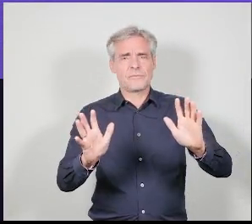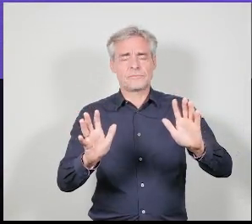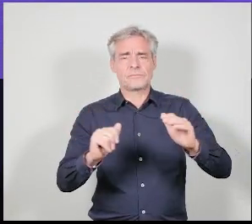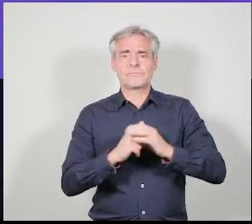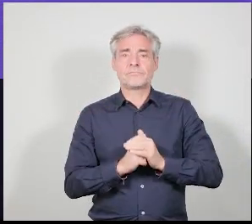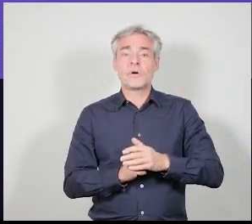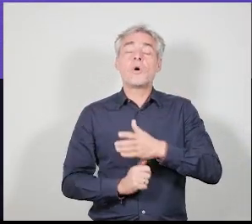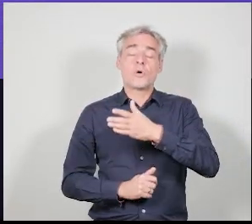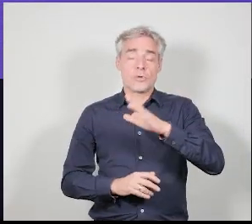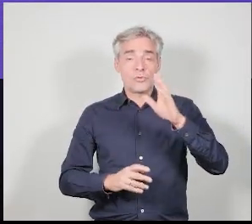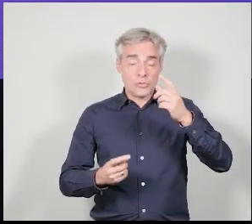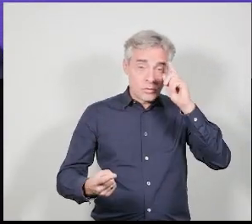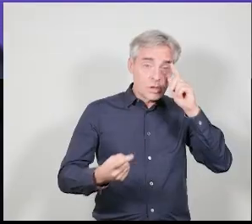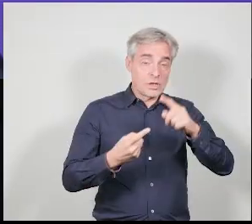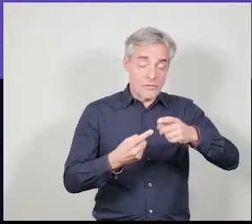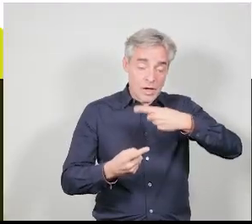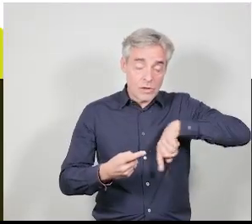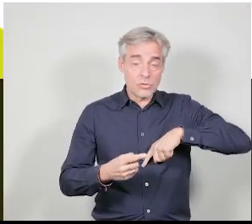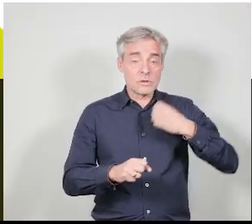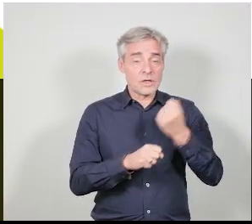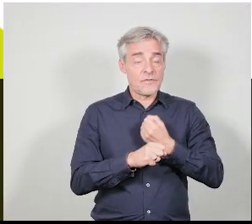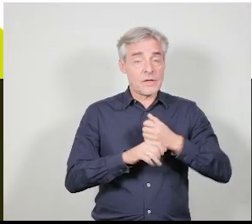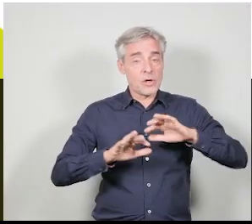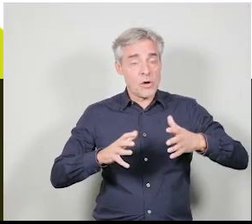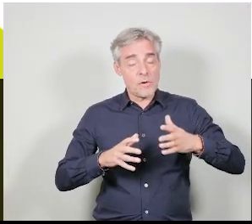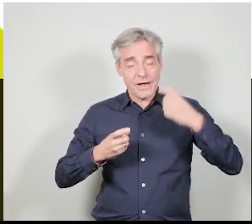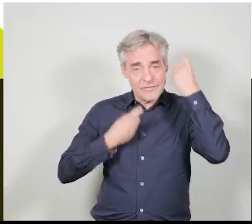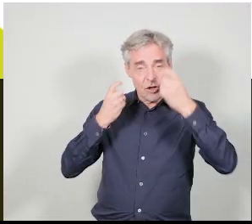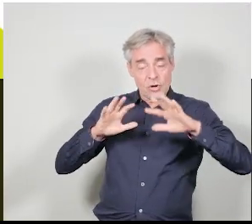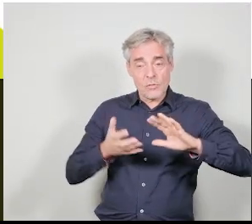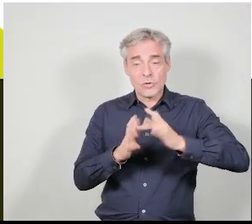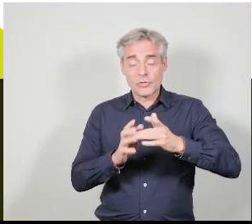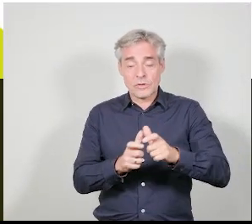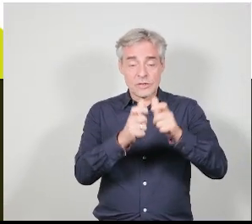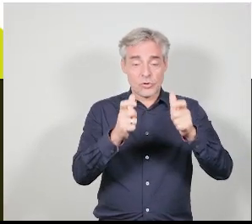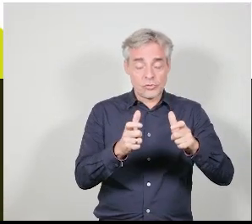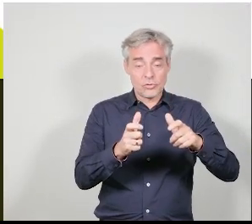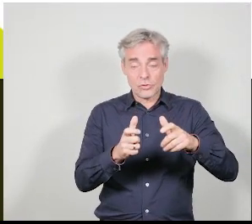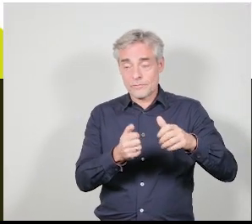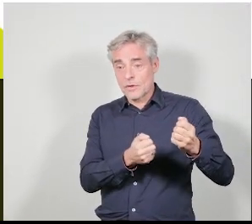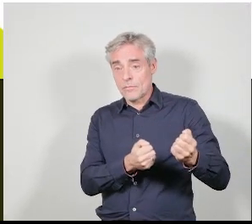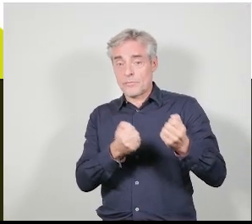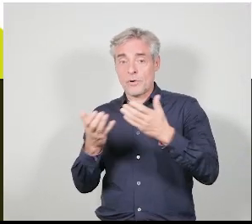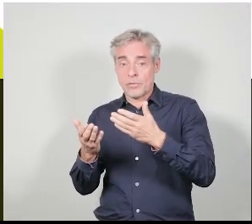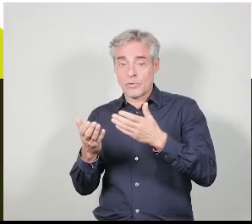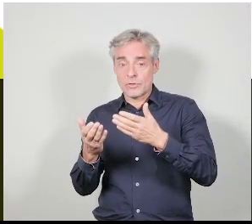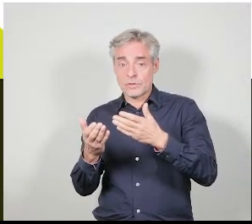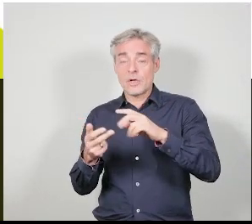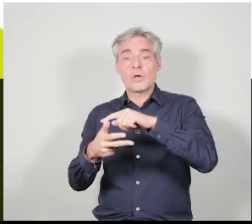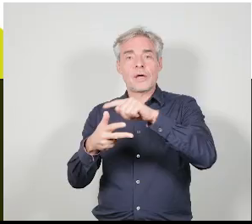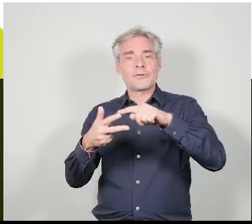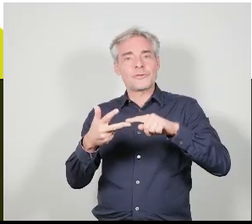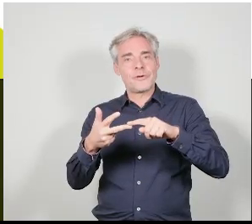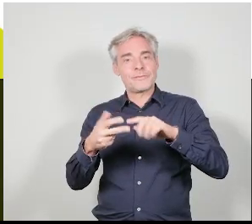inversement. Donc on a essayé de travailler sur justement comment toutes les structures peuvent apporter et répondre sur les 3 volets